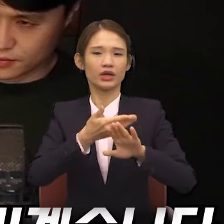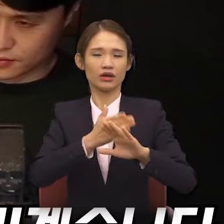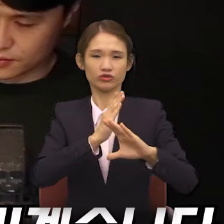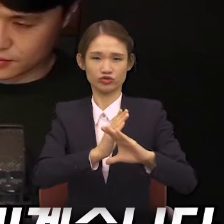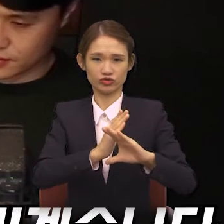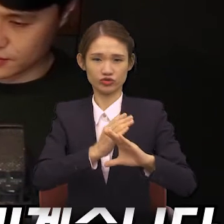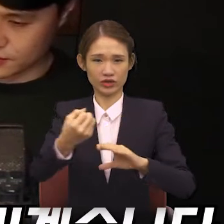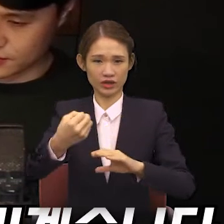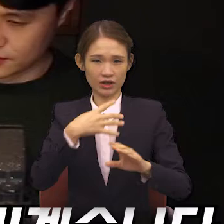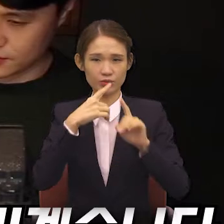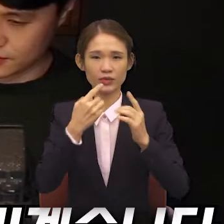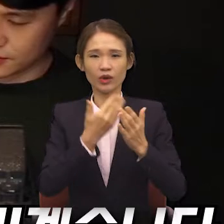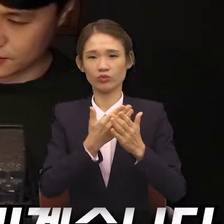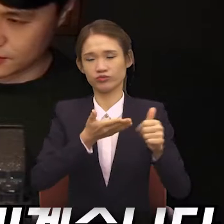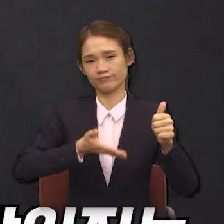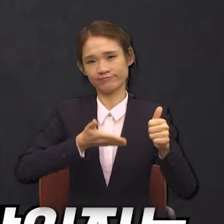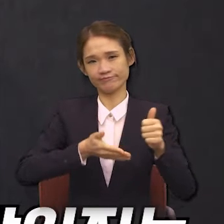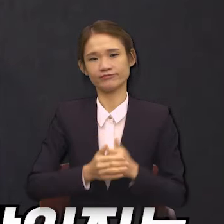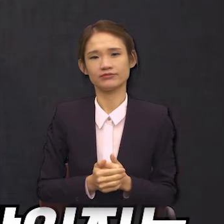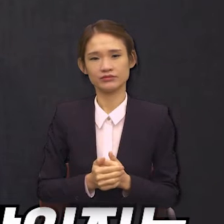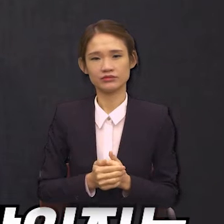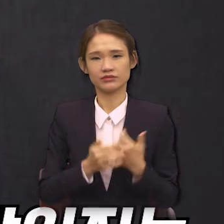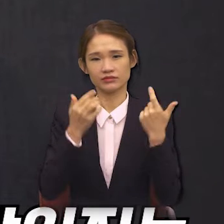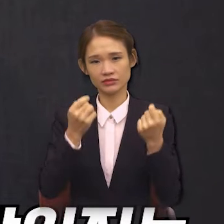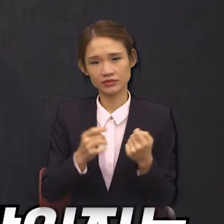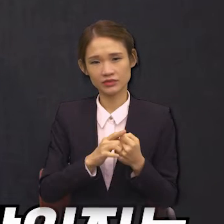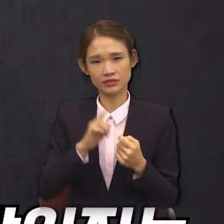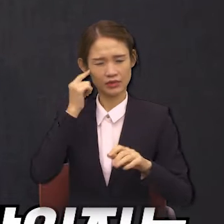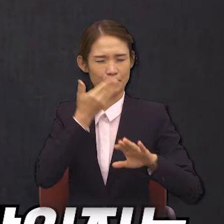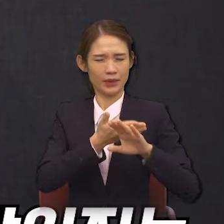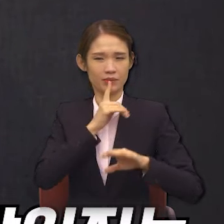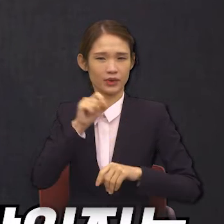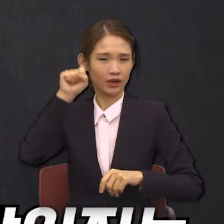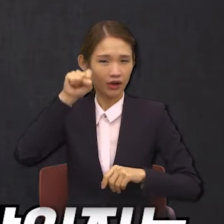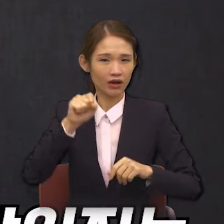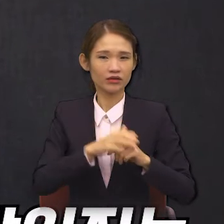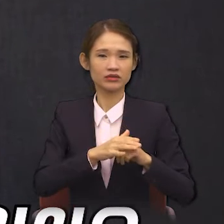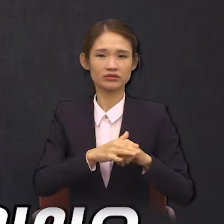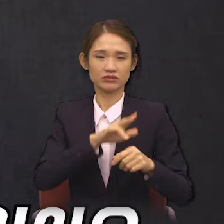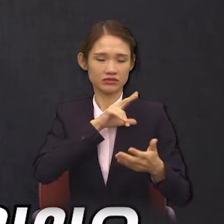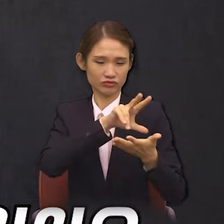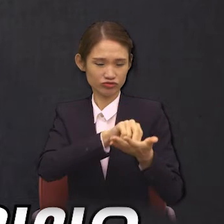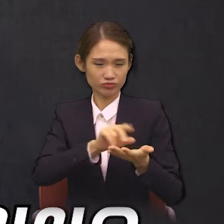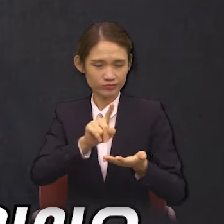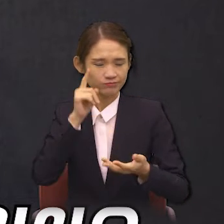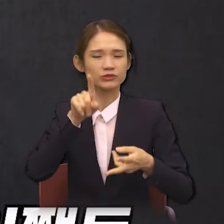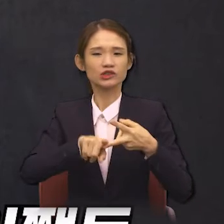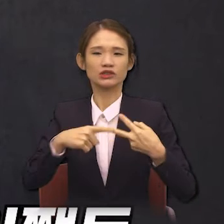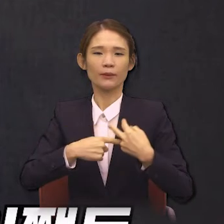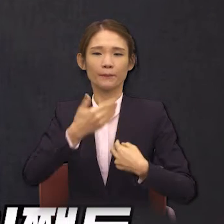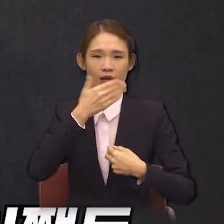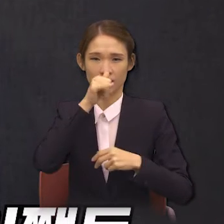그래서 해주실 수 있는 말씀이 있으시면 부탁드리겠습니다. 그런 반발을 하는 게 어떤 맥락인지는 충분히 이해가 가는 측면이